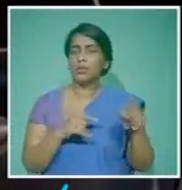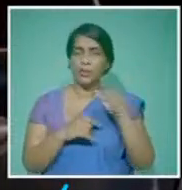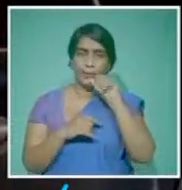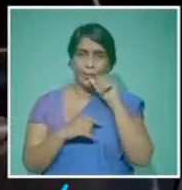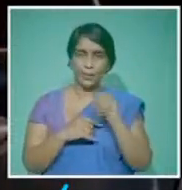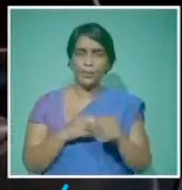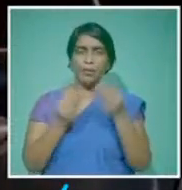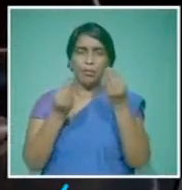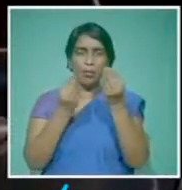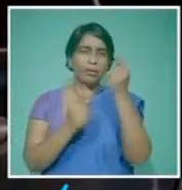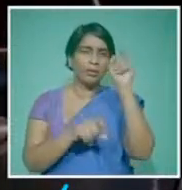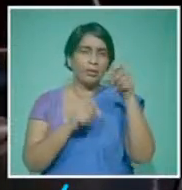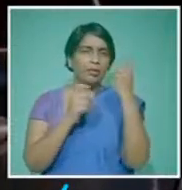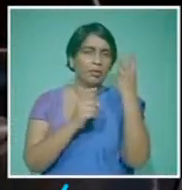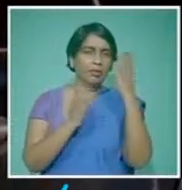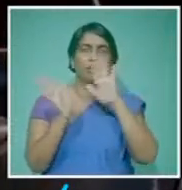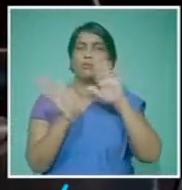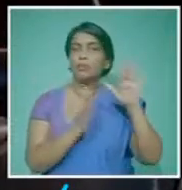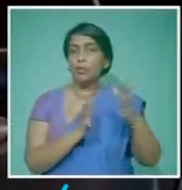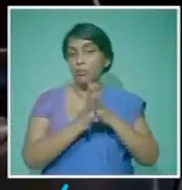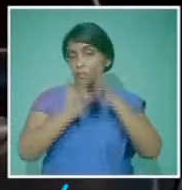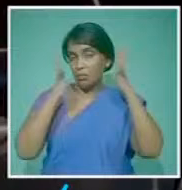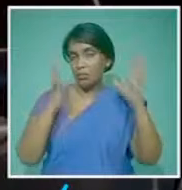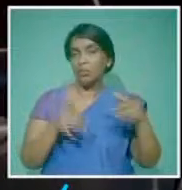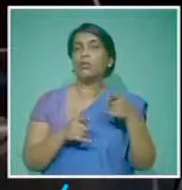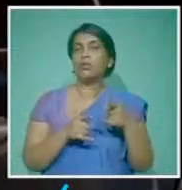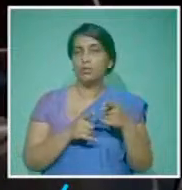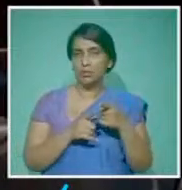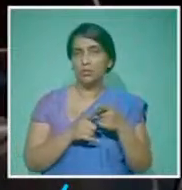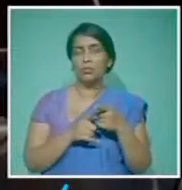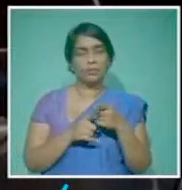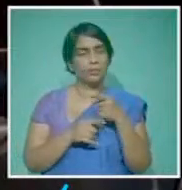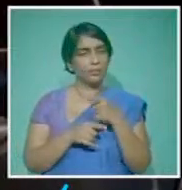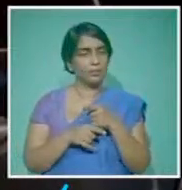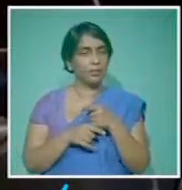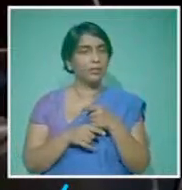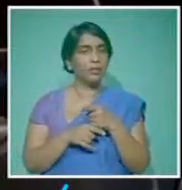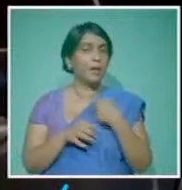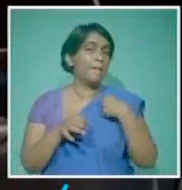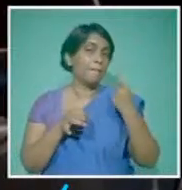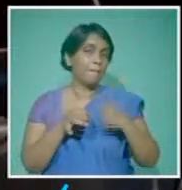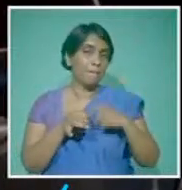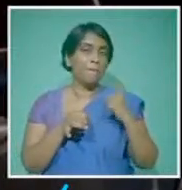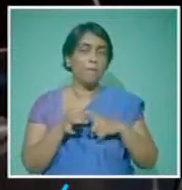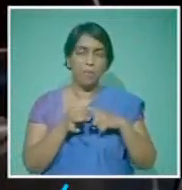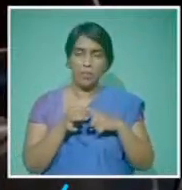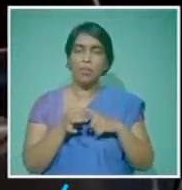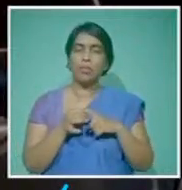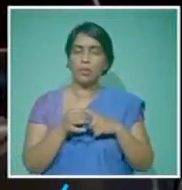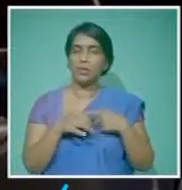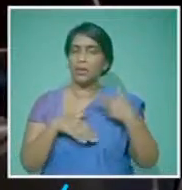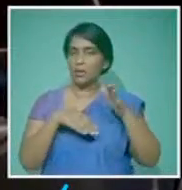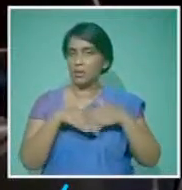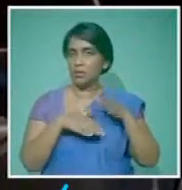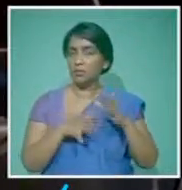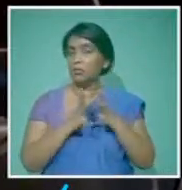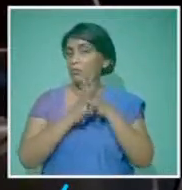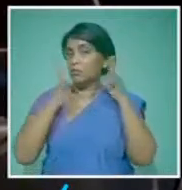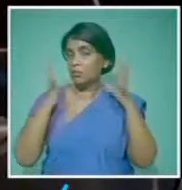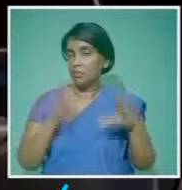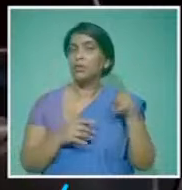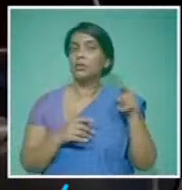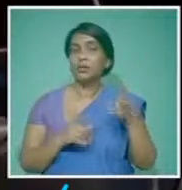ඊටාත්ම සුළු පිරිසක් ඇරෙන්න මේ බහුතරයට මේ ප්‍රශ්නේ දැන් මේ ප්‍රශ්නේ මූණ දෙන්න වෙලා